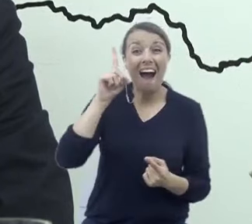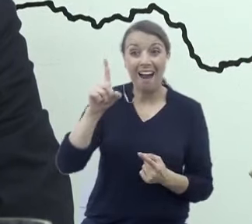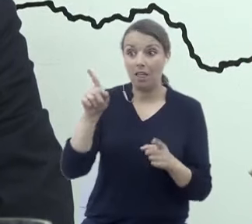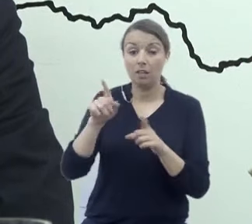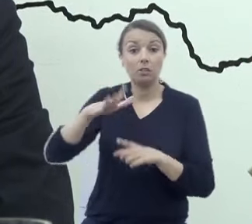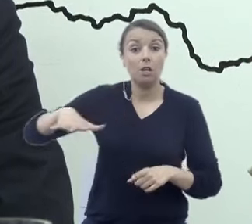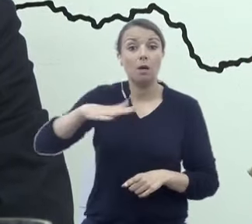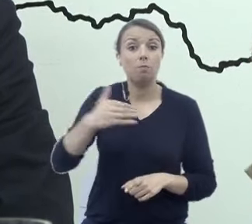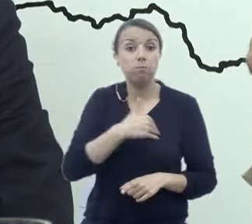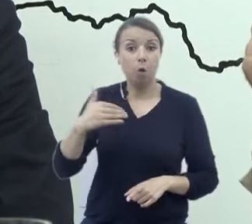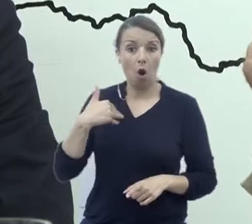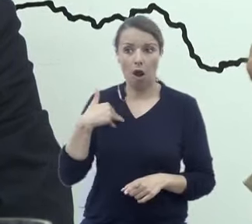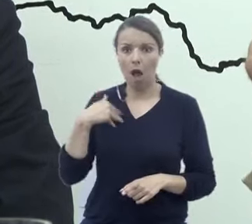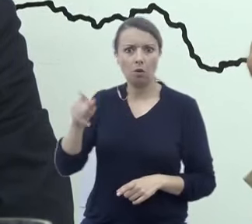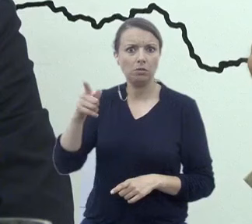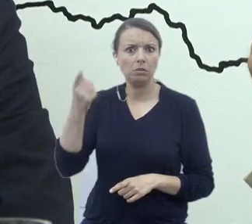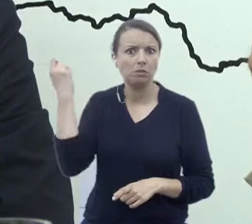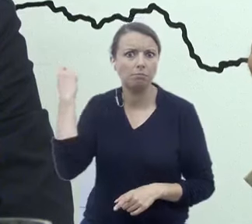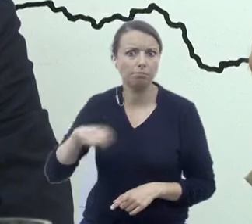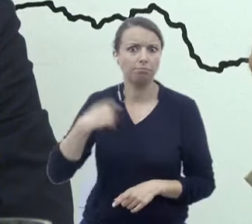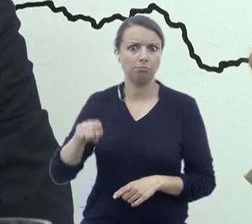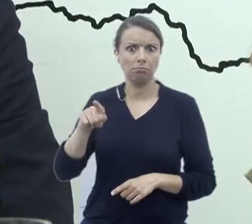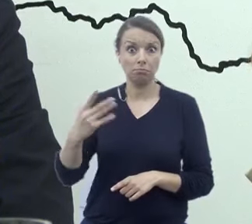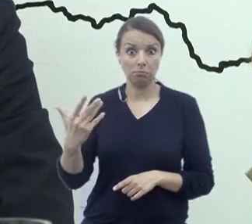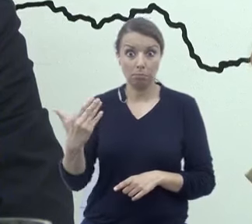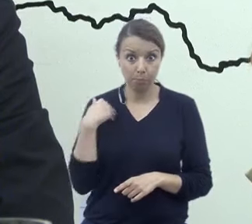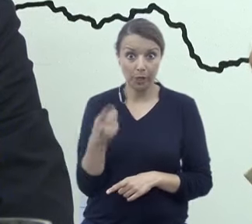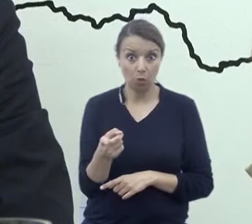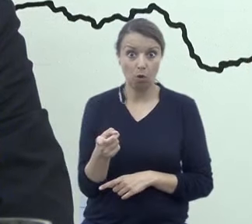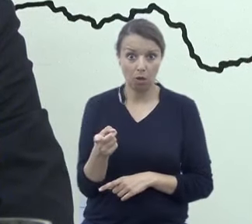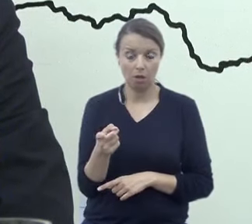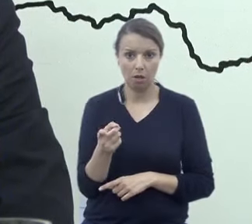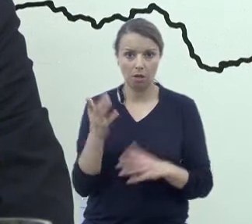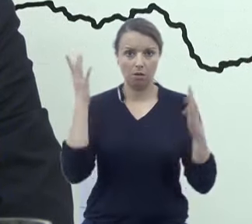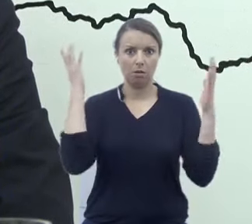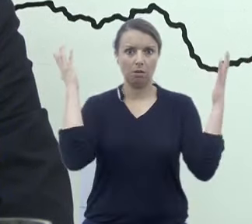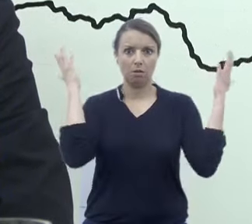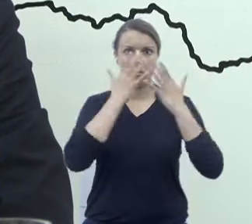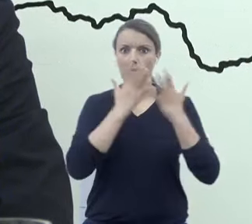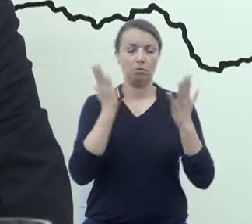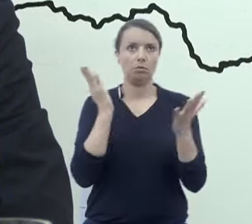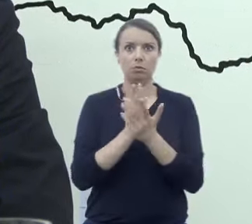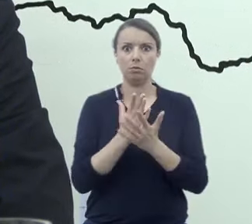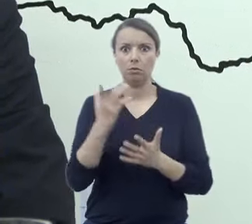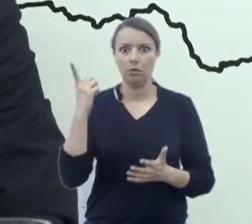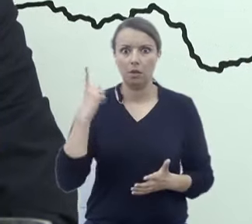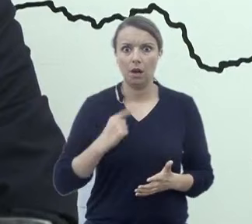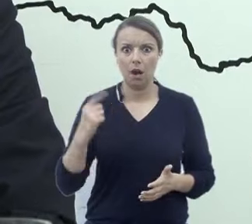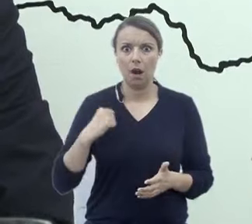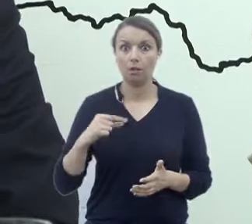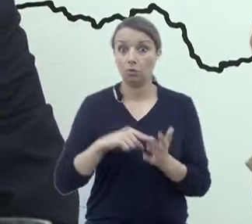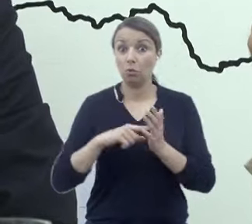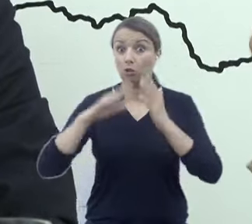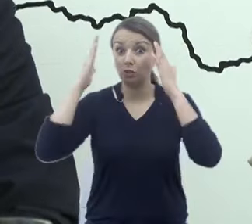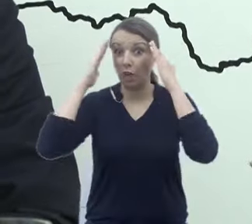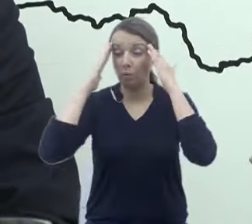Polaków zbrodniarze, no to zdarzali się, to uświadomiła nam